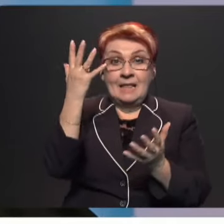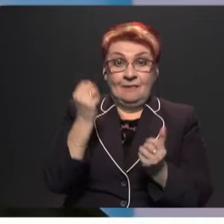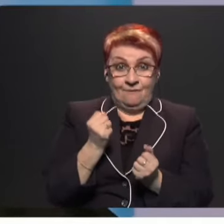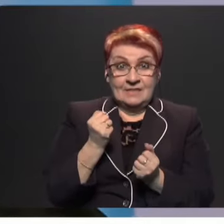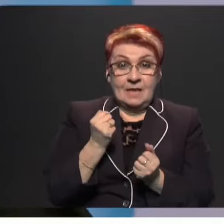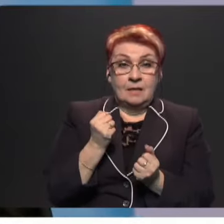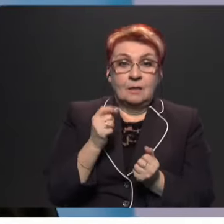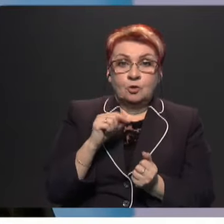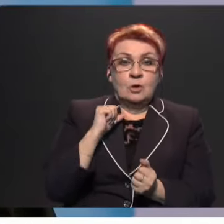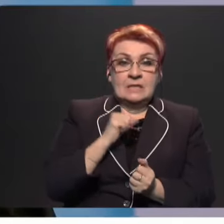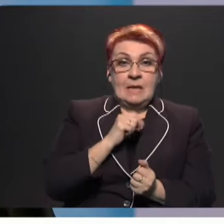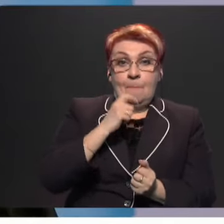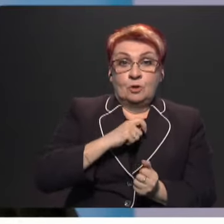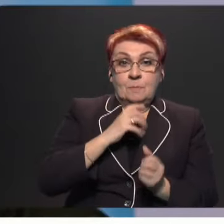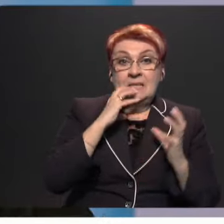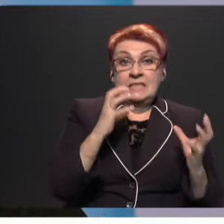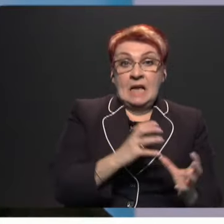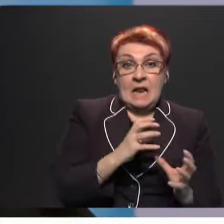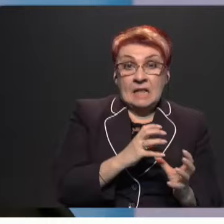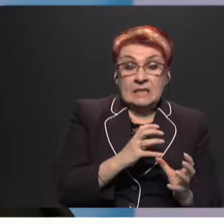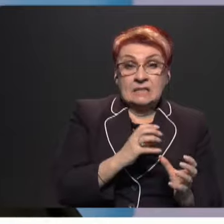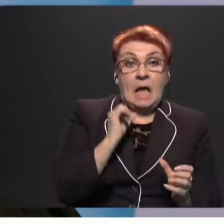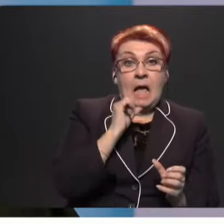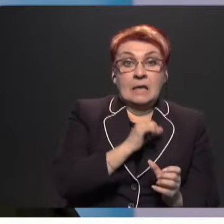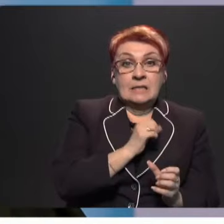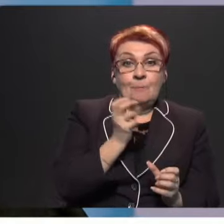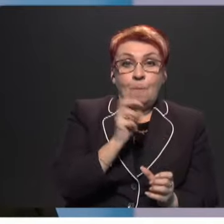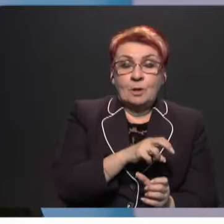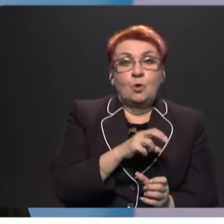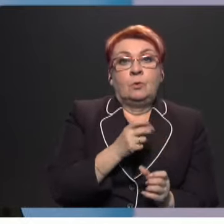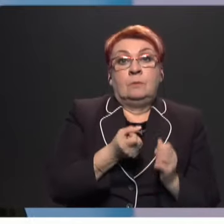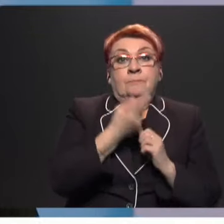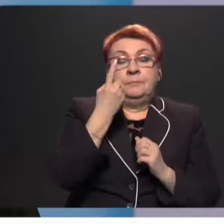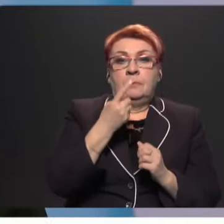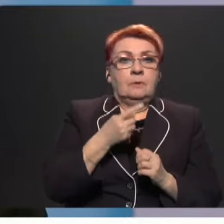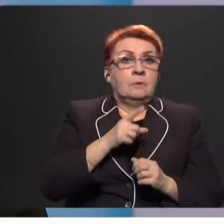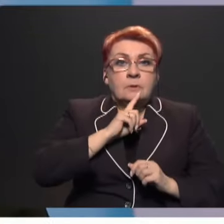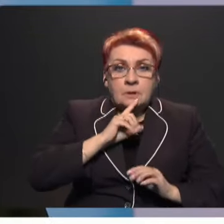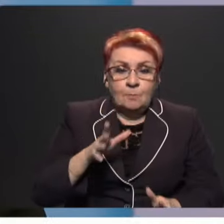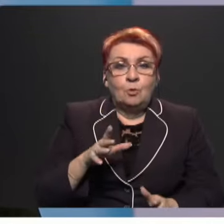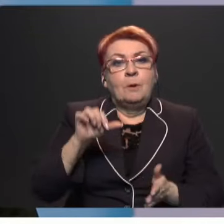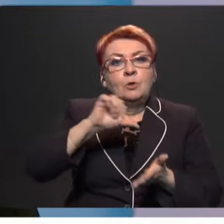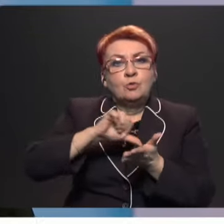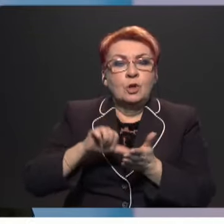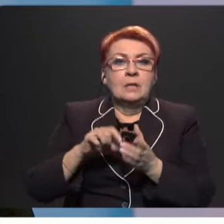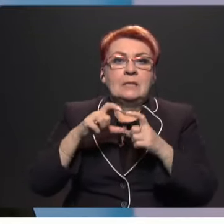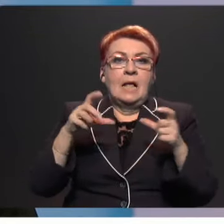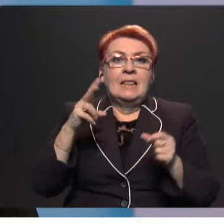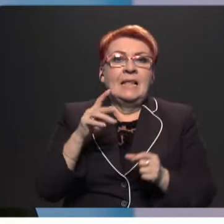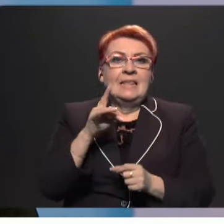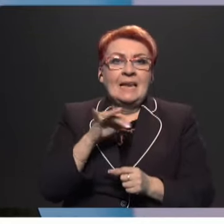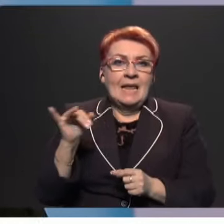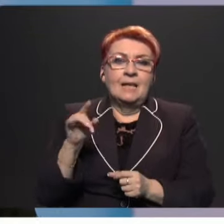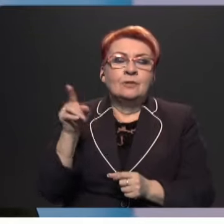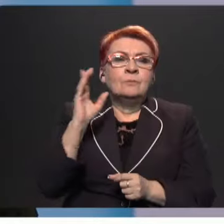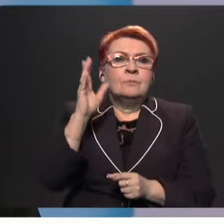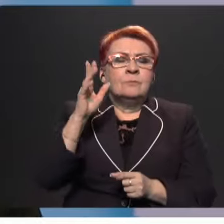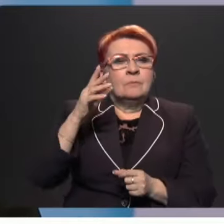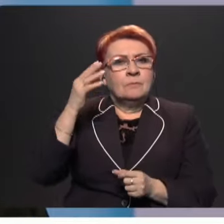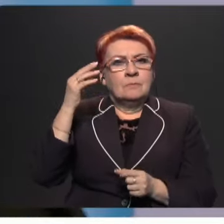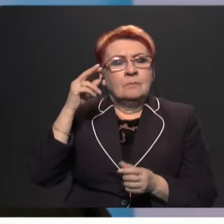что вот он сам по себе сохранится, а все остальное как бы само придет, не придет. Поэтому участие во всех лотереях и во всем то, что сулит тебе большие деньги,